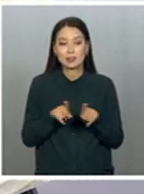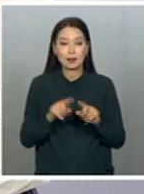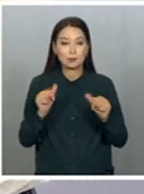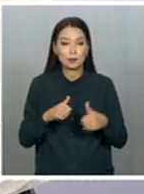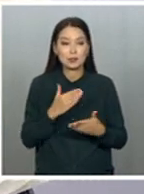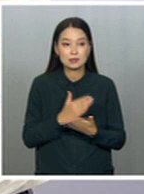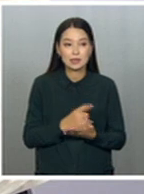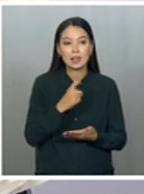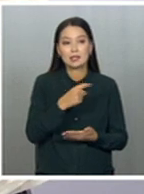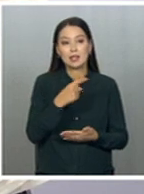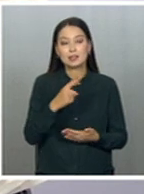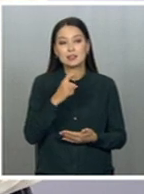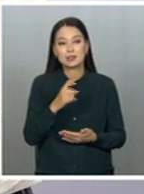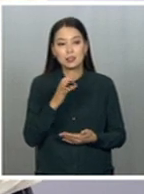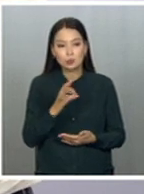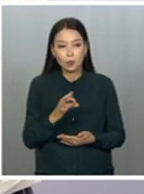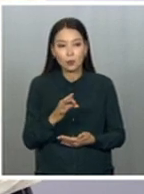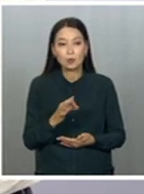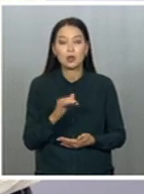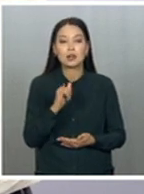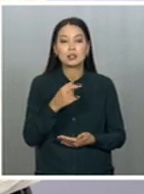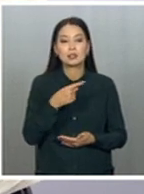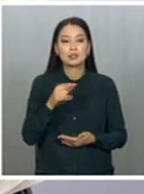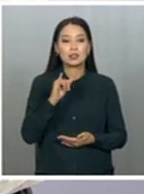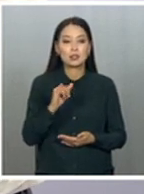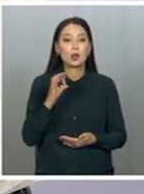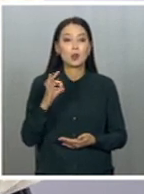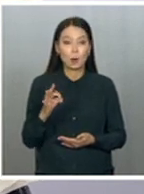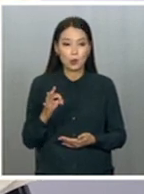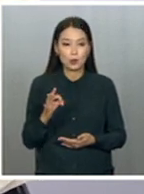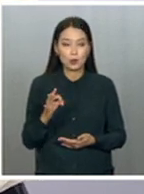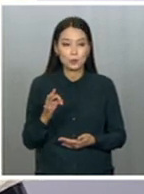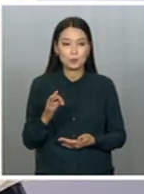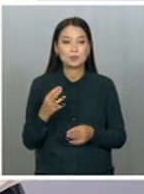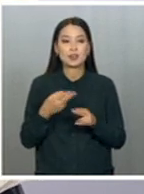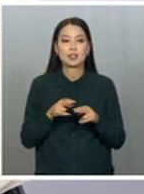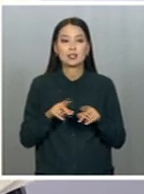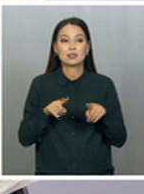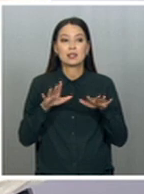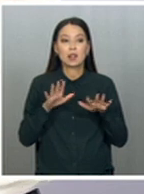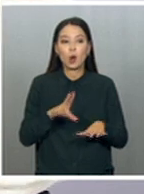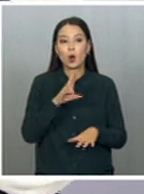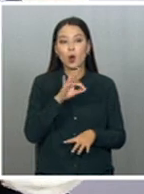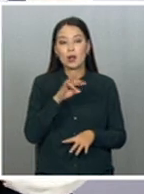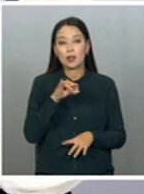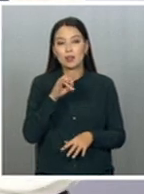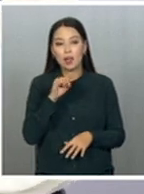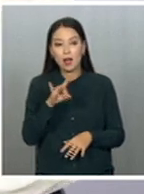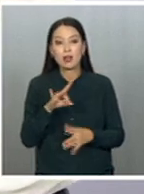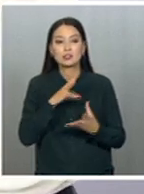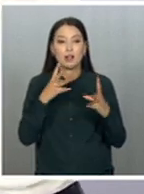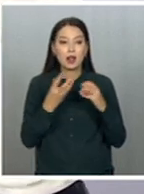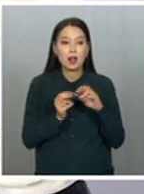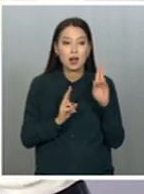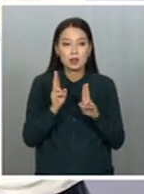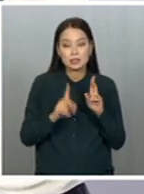X азайтылған X0, Y азайтылған Y0. Осы жерде коллинеарлық шарт бойынша, біз